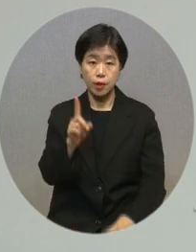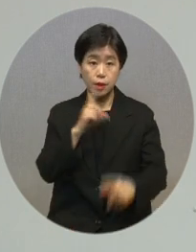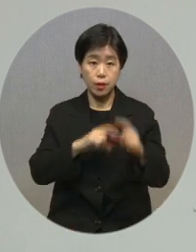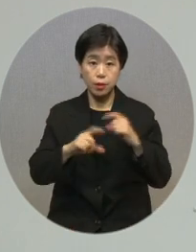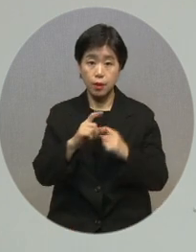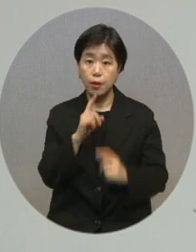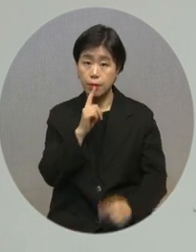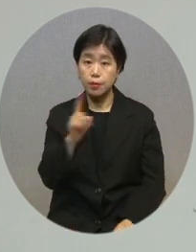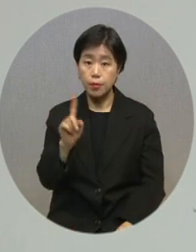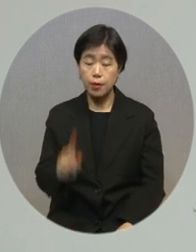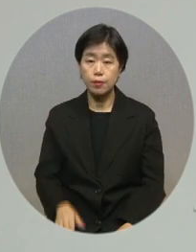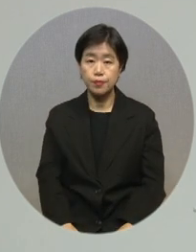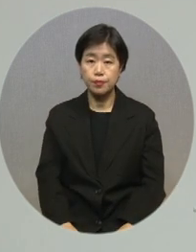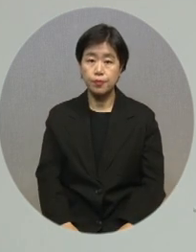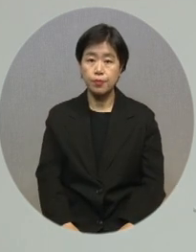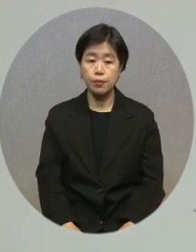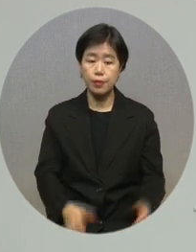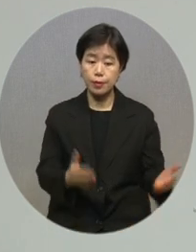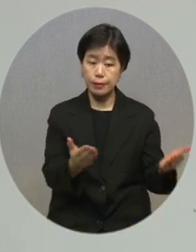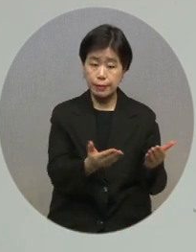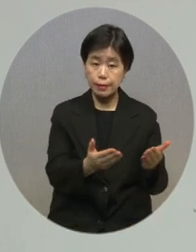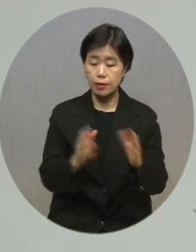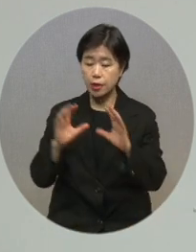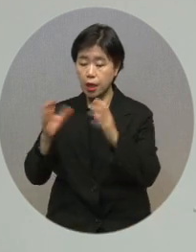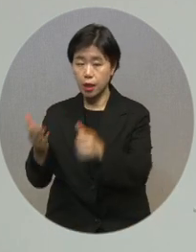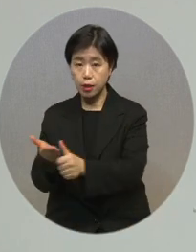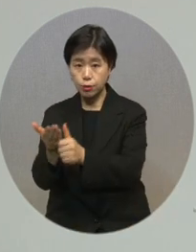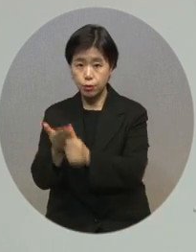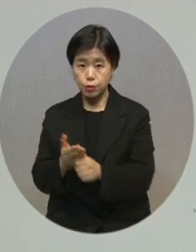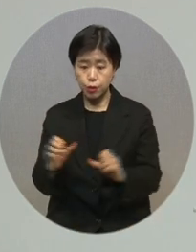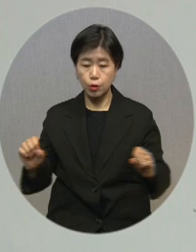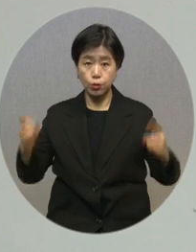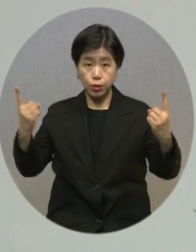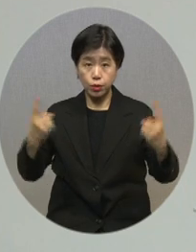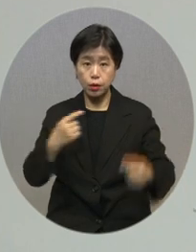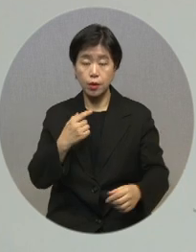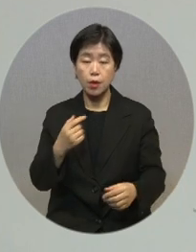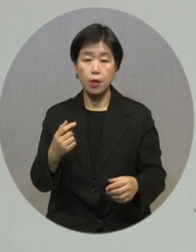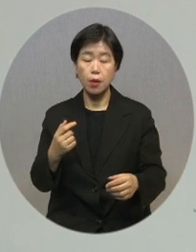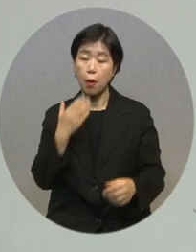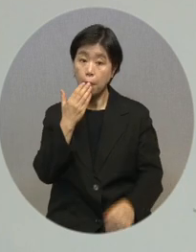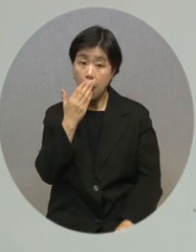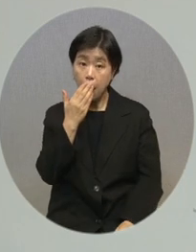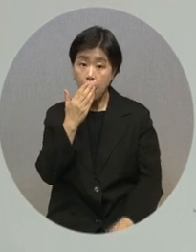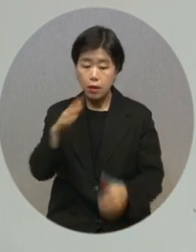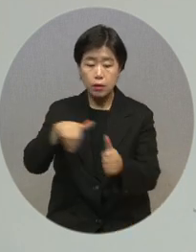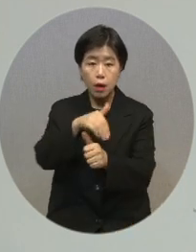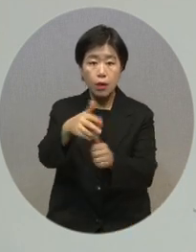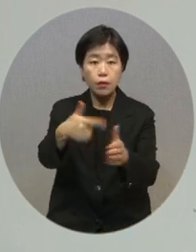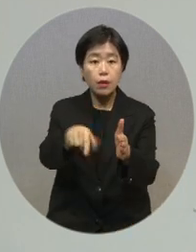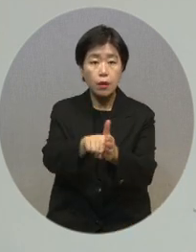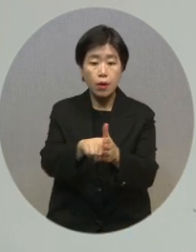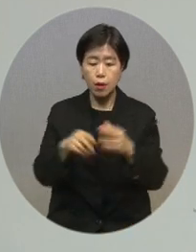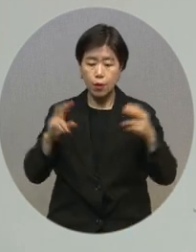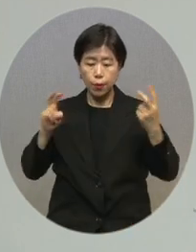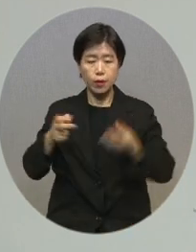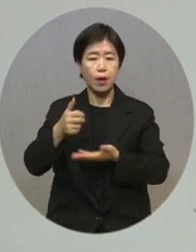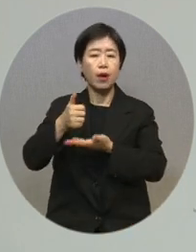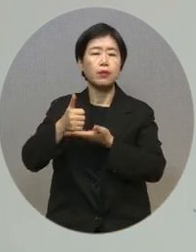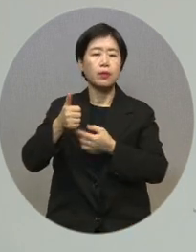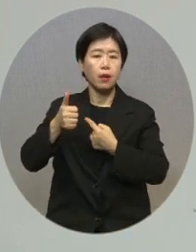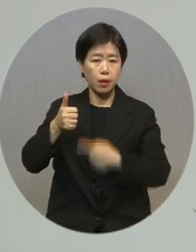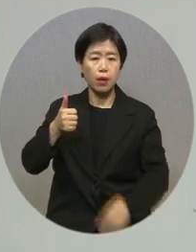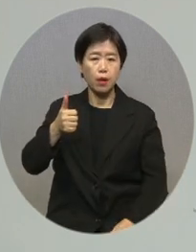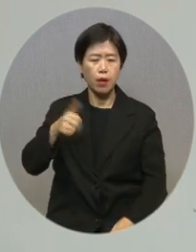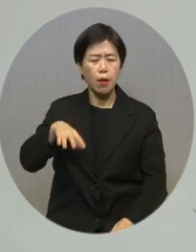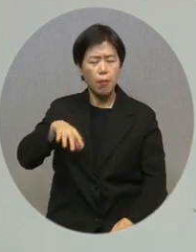그 일과 육아를 병행할 수 있는 그 근로 환경이 만들어지기 위해서는 사업주들이 먼저 그런 환경을 만들어주려고